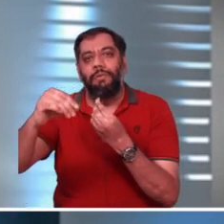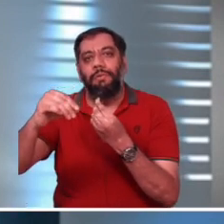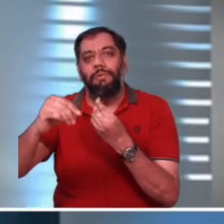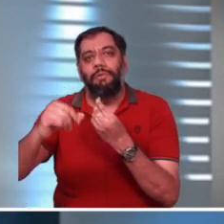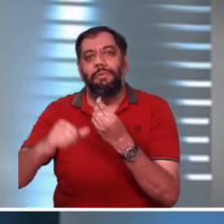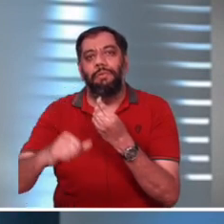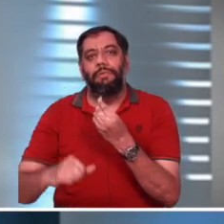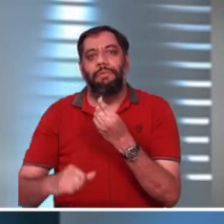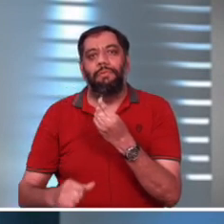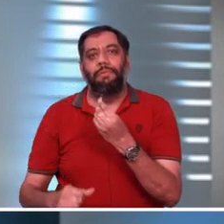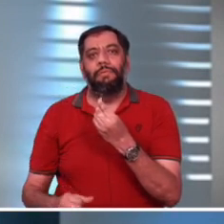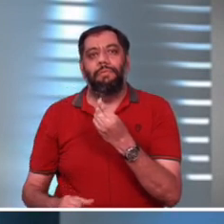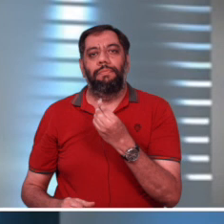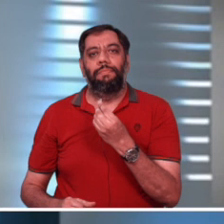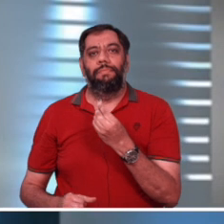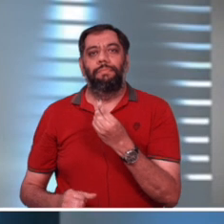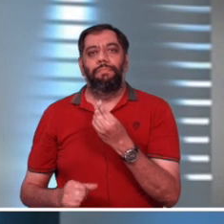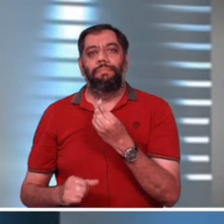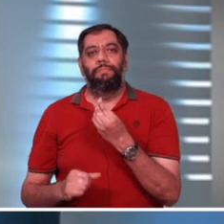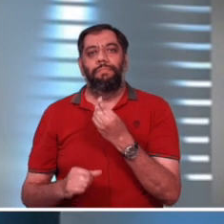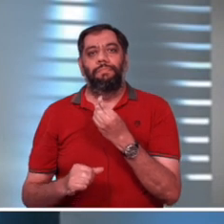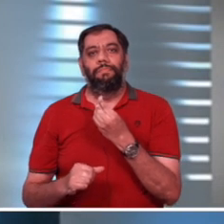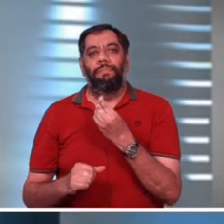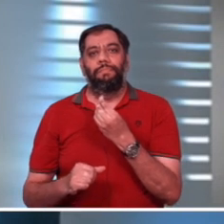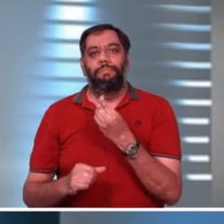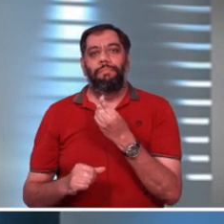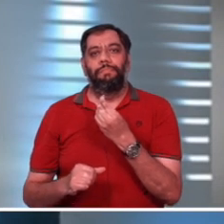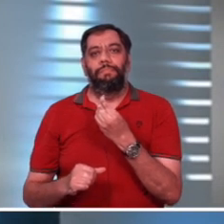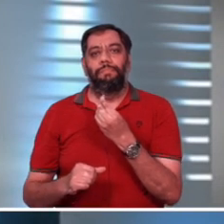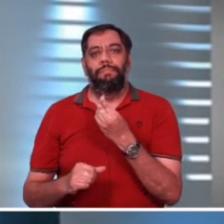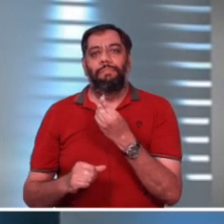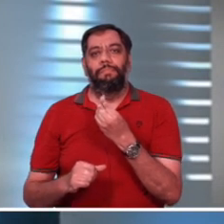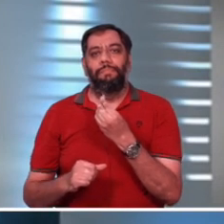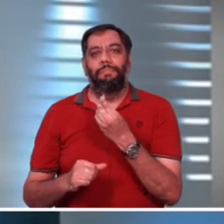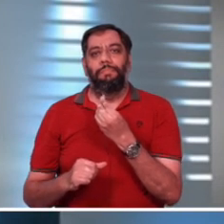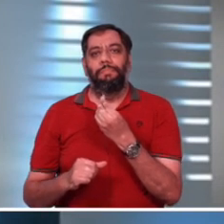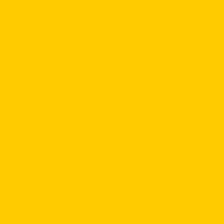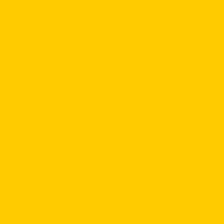समाचार समाप्त। अगले हफ्ते आपसे मुलाकात होगी।